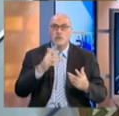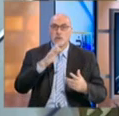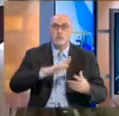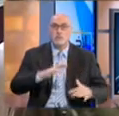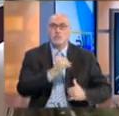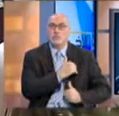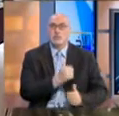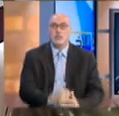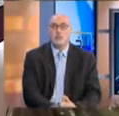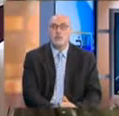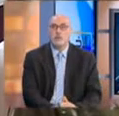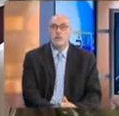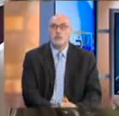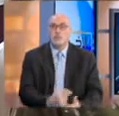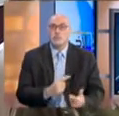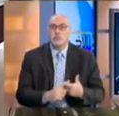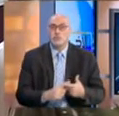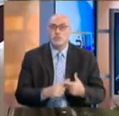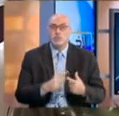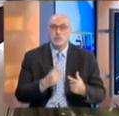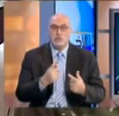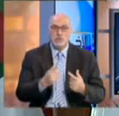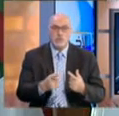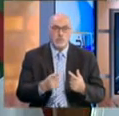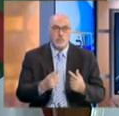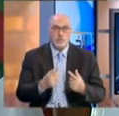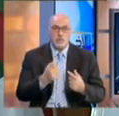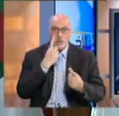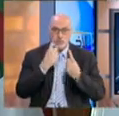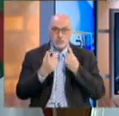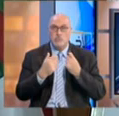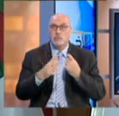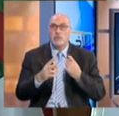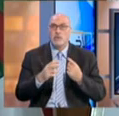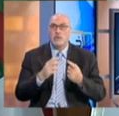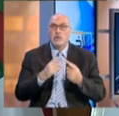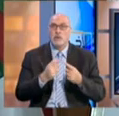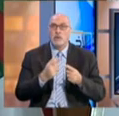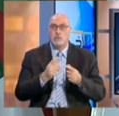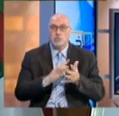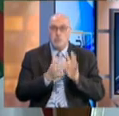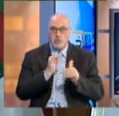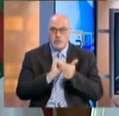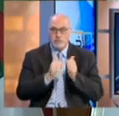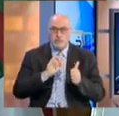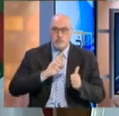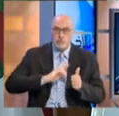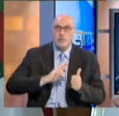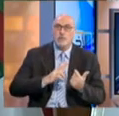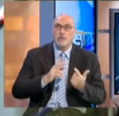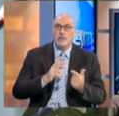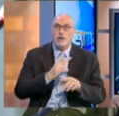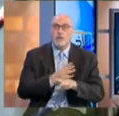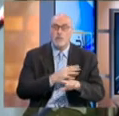العسكرية، وكذا ضرورة الرفع من درجة اليقظة والحيطة لمواجهة كافة التحديات الأمنية المستجدة، قبل